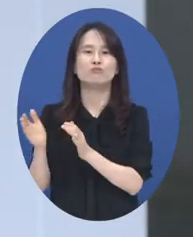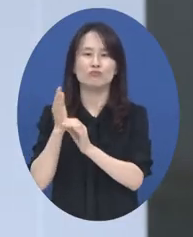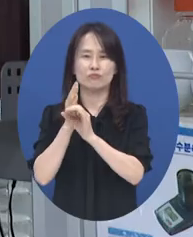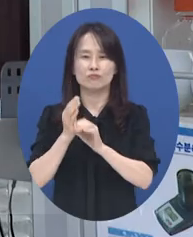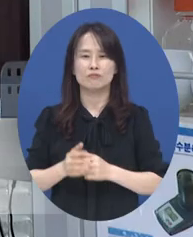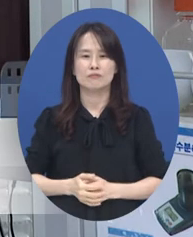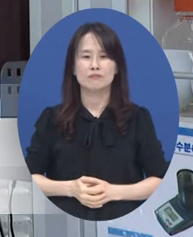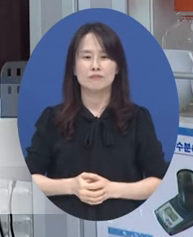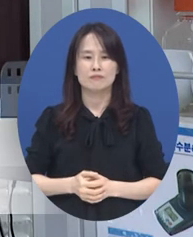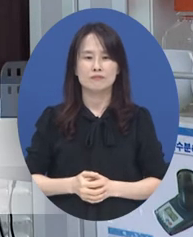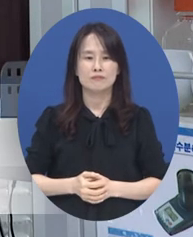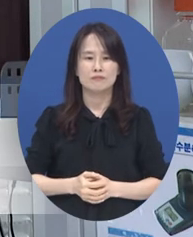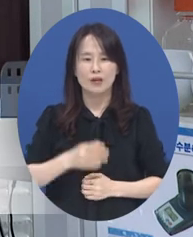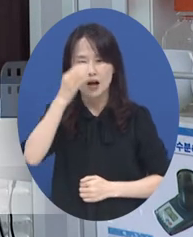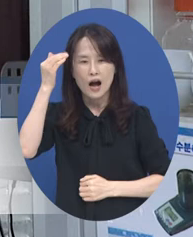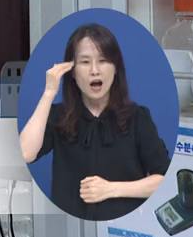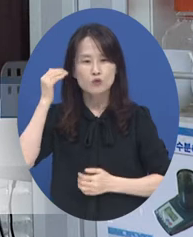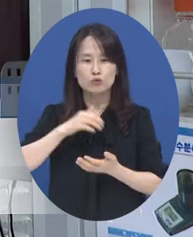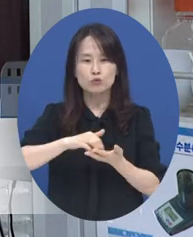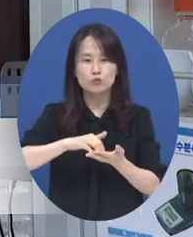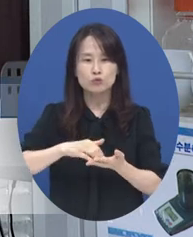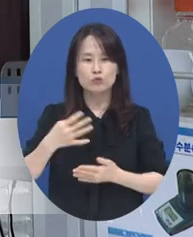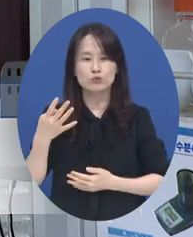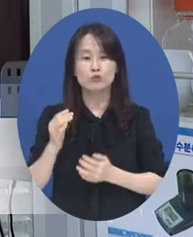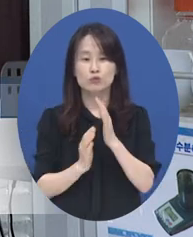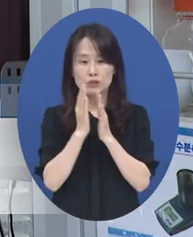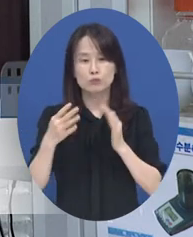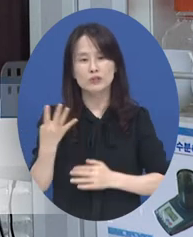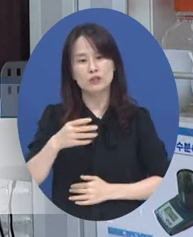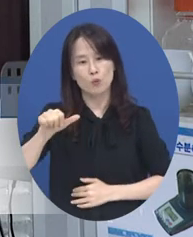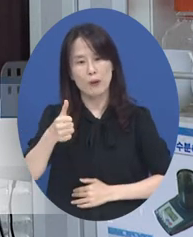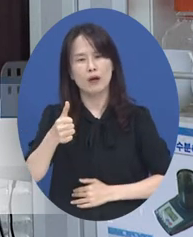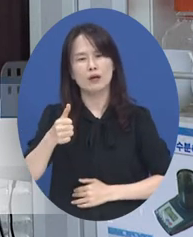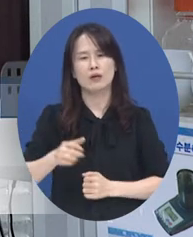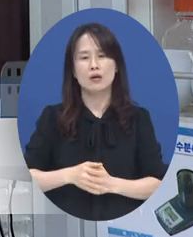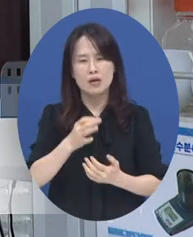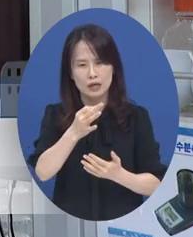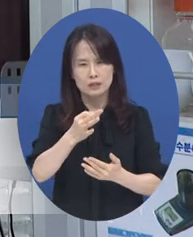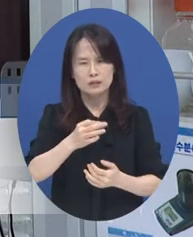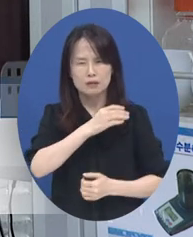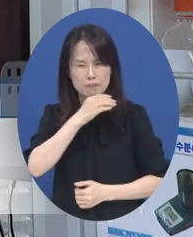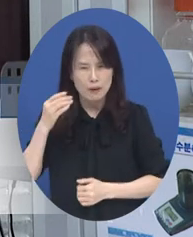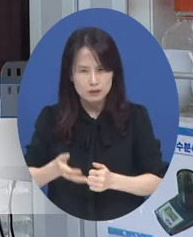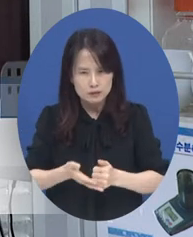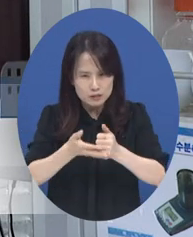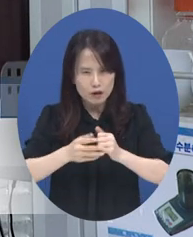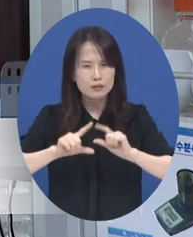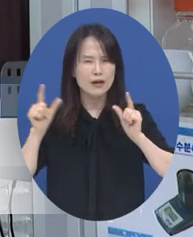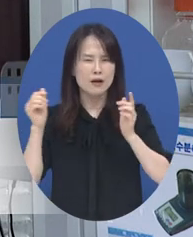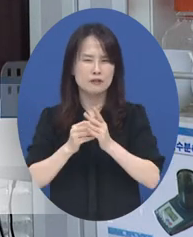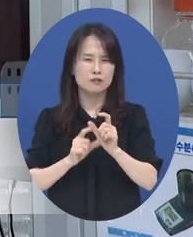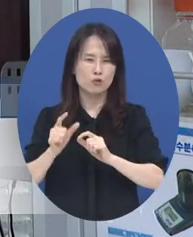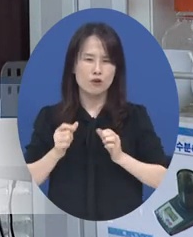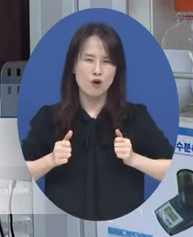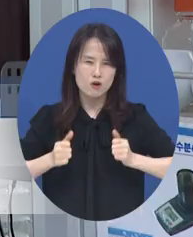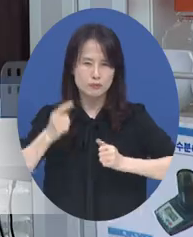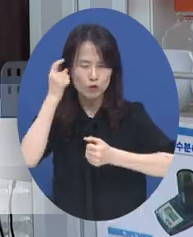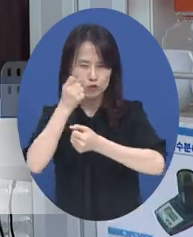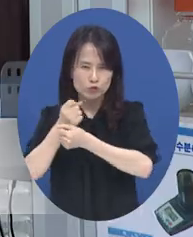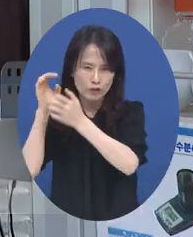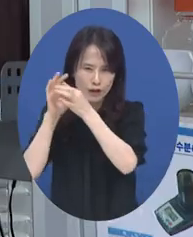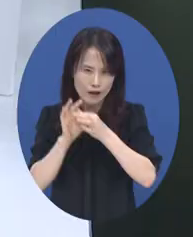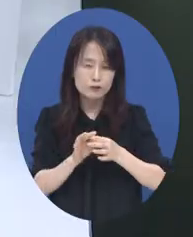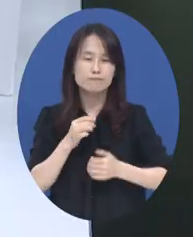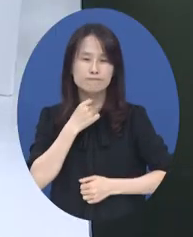있습니다. 우리나라 4,500 종의 이 식물들이 가치를 제대로 대접받는 그날까지 더욱더 열심히 연구를 지속해